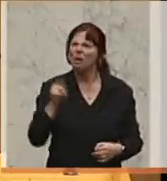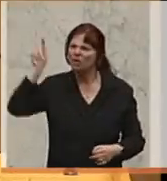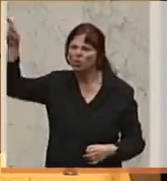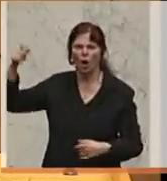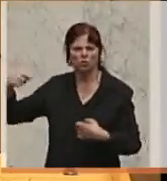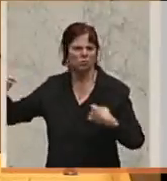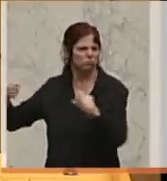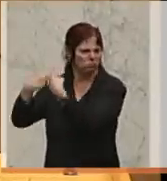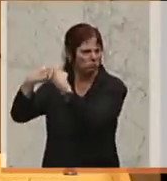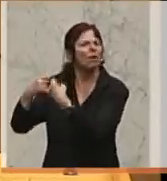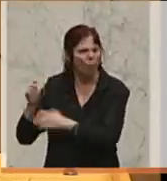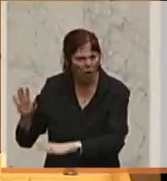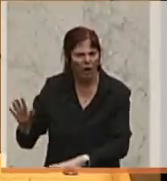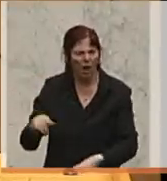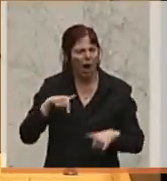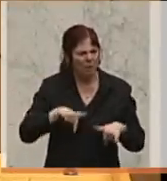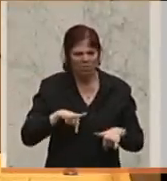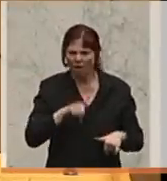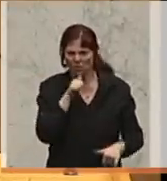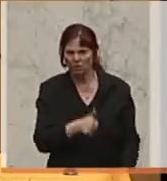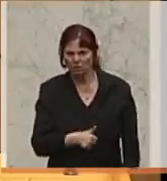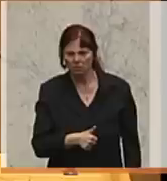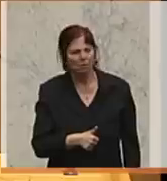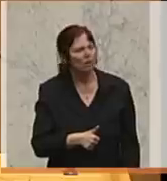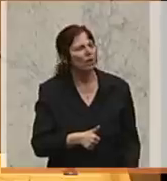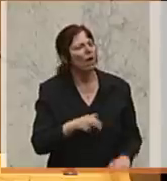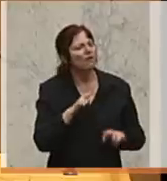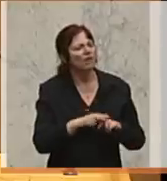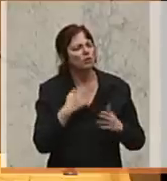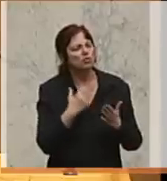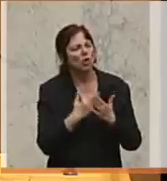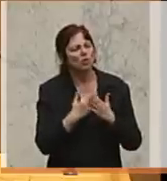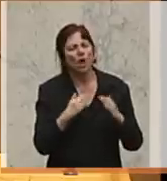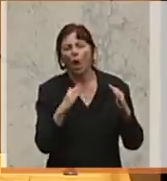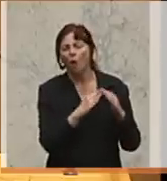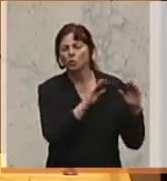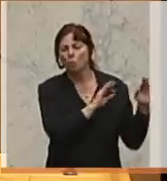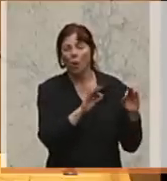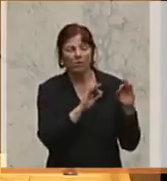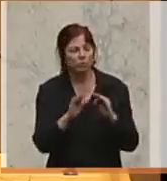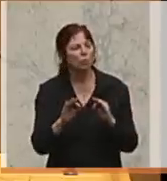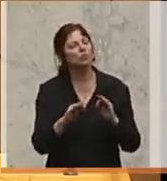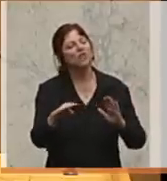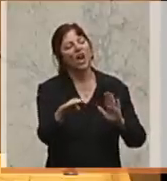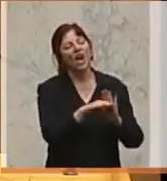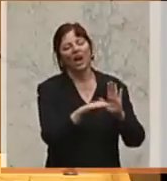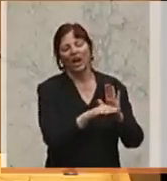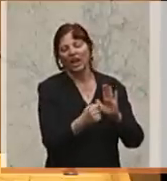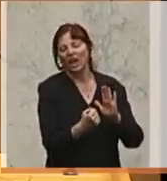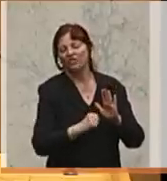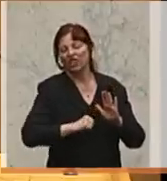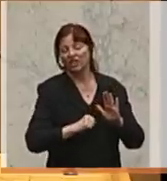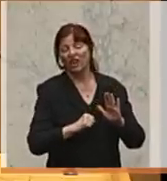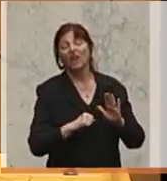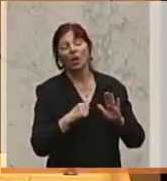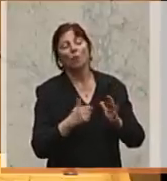sich gegenseitig bereits hausordnungs- und regelwidrig mit Akten versorgen, um den jeweiligen